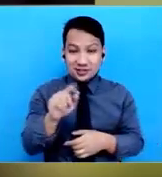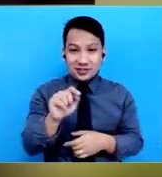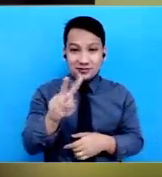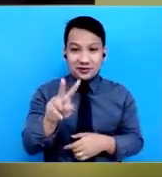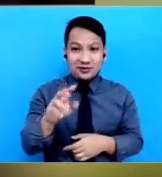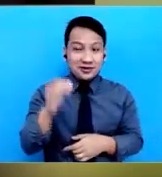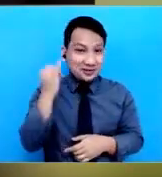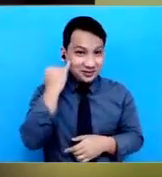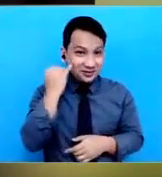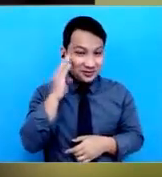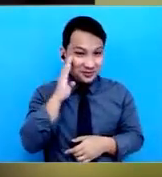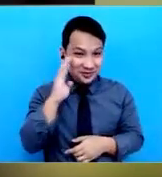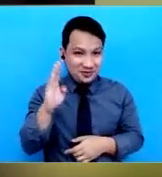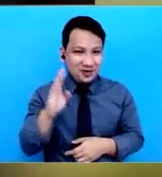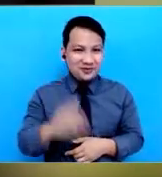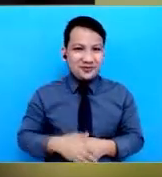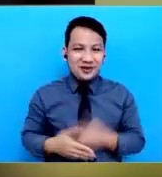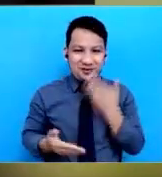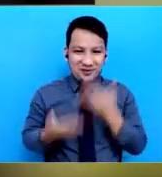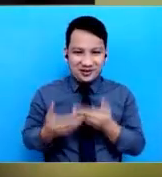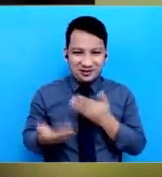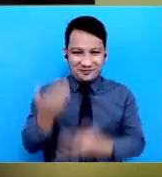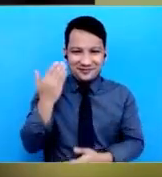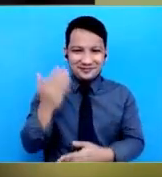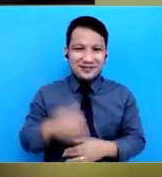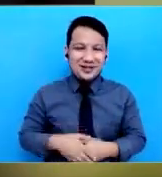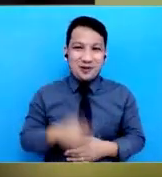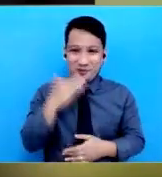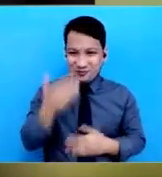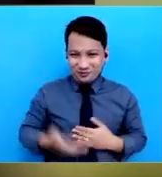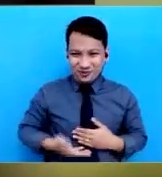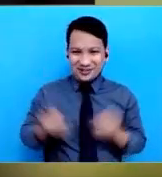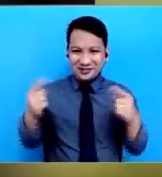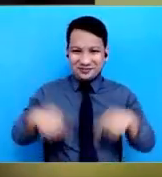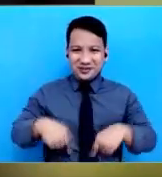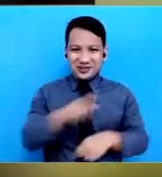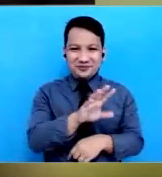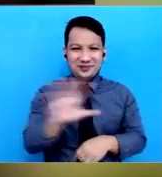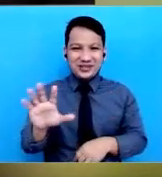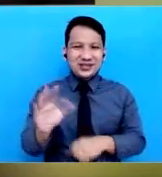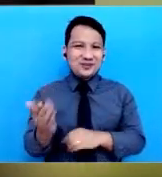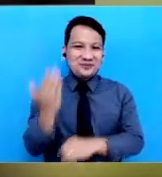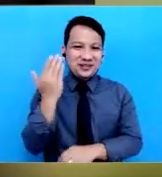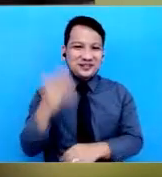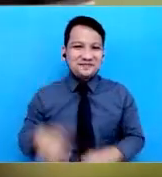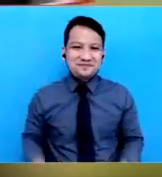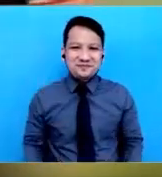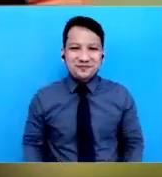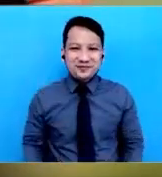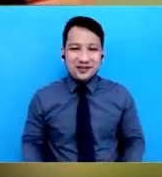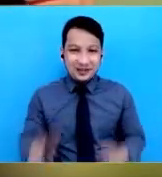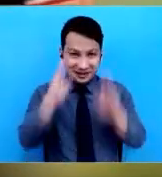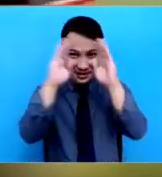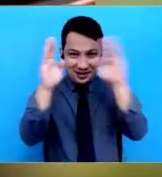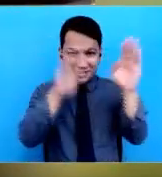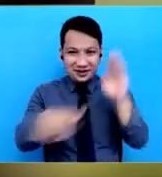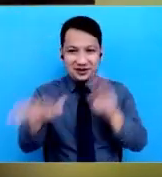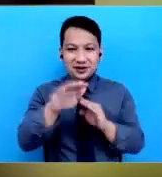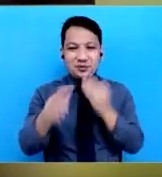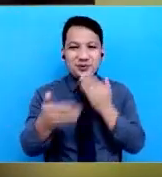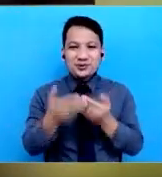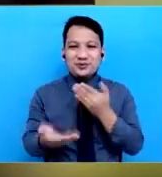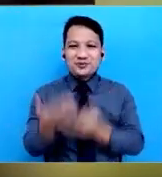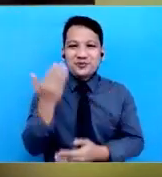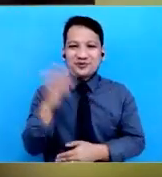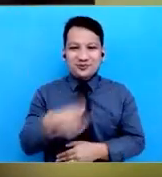Julius Babaw. Julius, magandang umaga sa iyo and welcome sa Frontline sa Umaga. Hello, Maricel, at good morning sa lahat